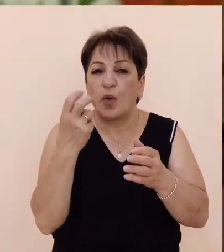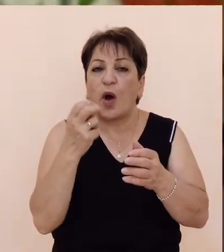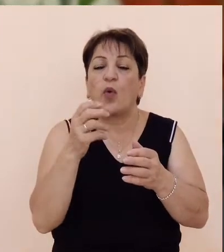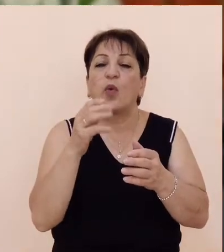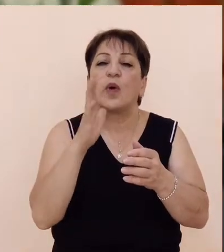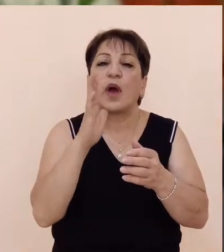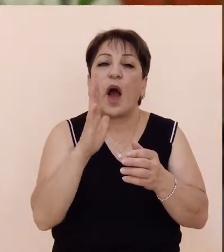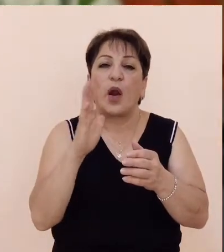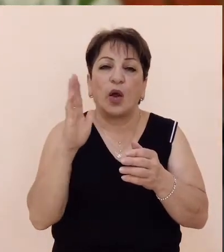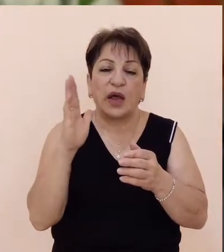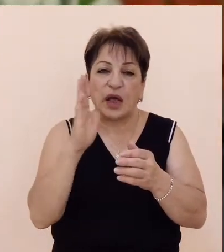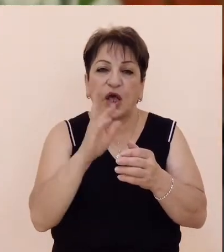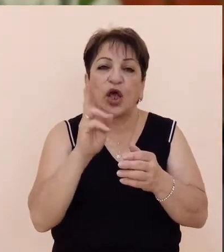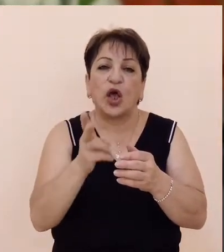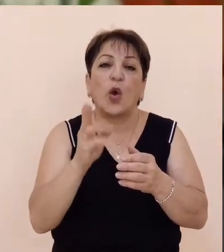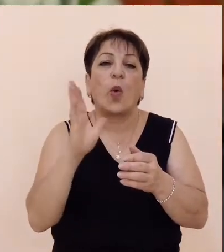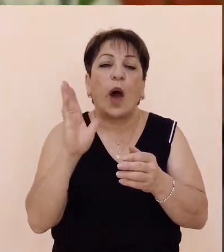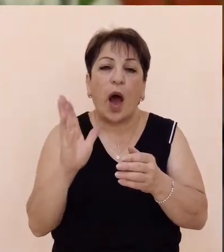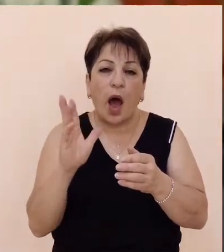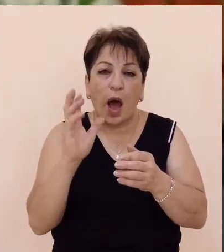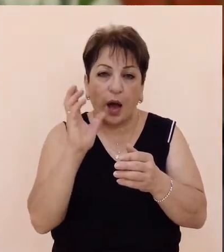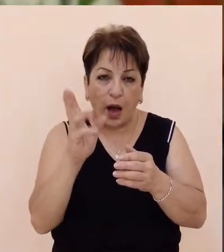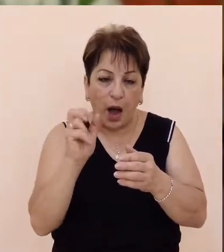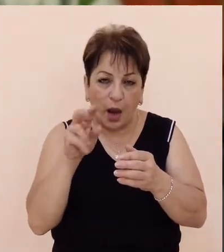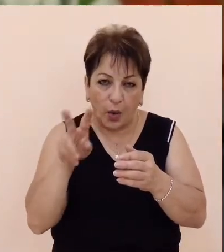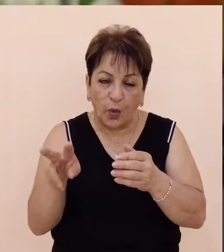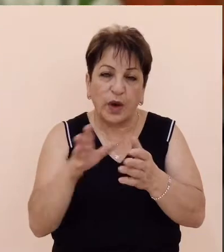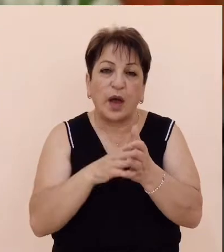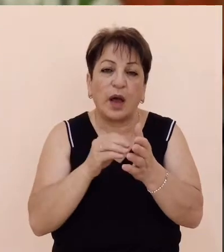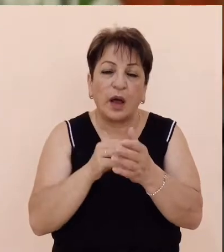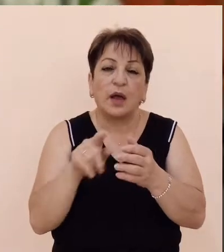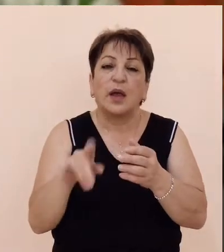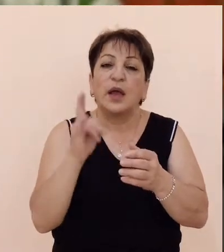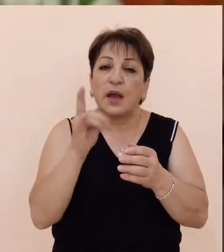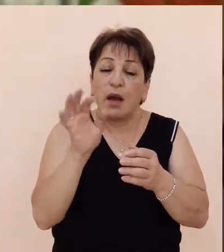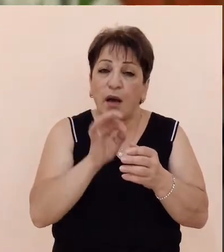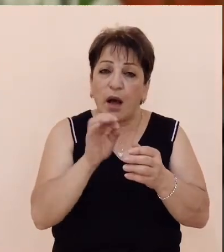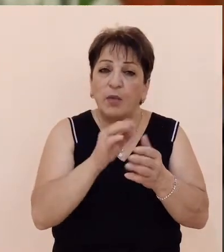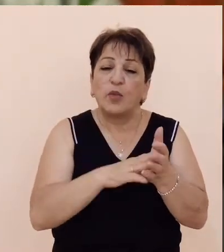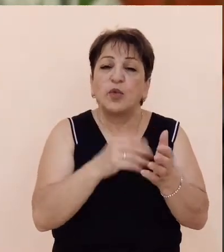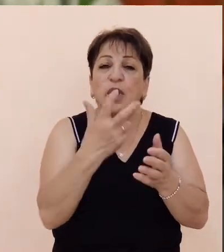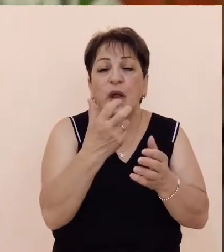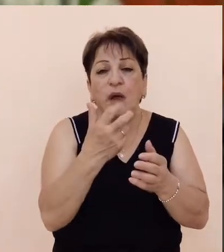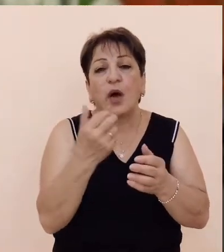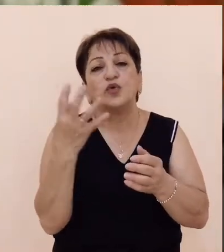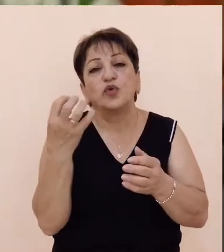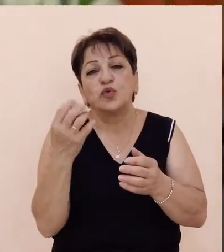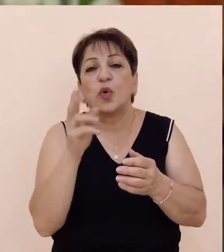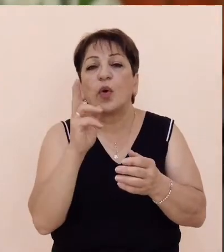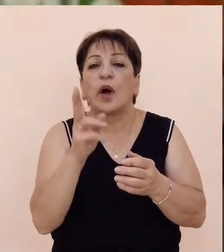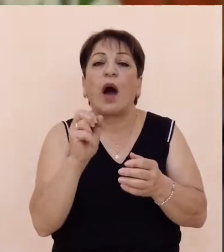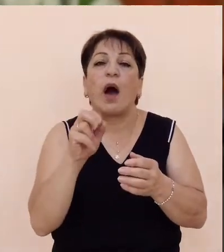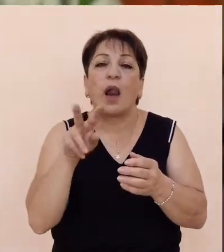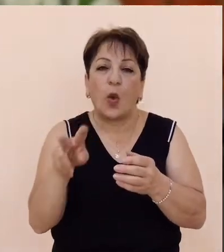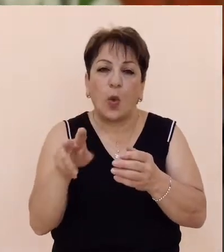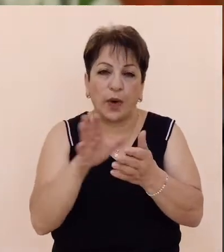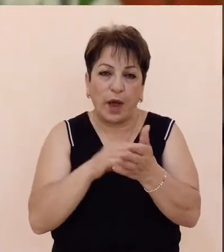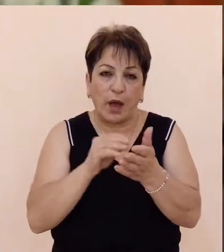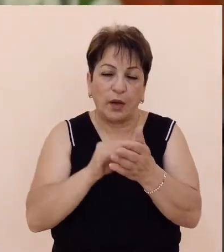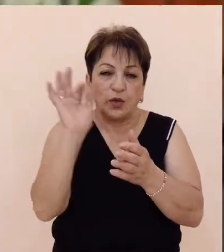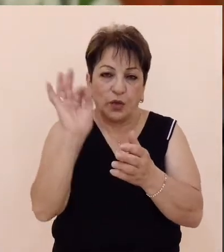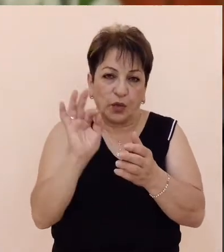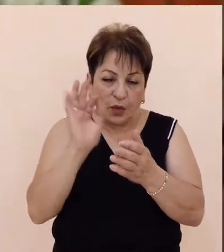էներգետիկ արժեքով սնունդ, իսկ երեխային պետք է դրանից ընդամենը 300-400 կալորի ավել, այսինքն ևս